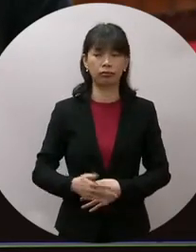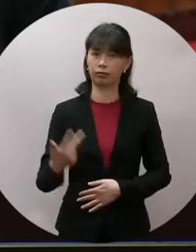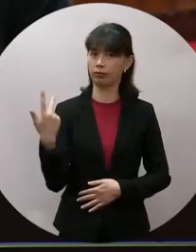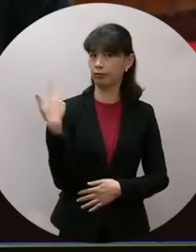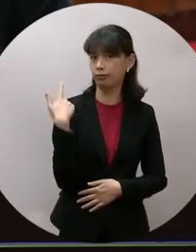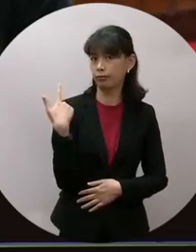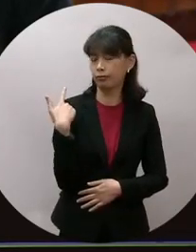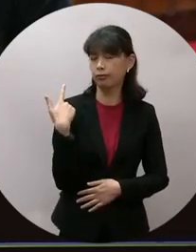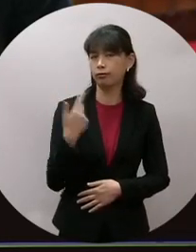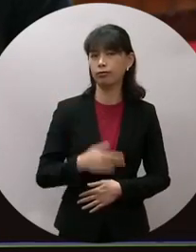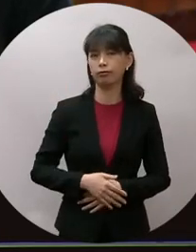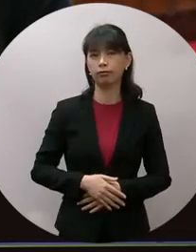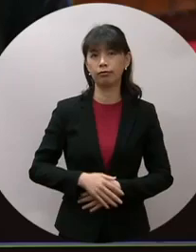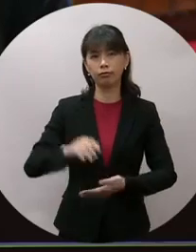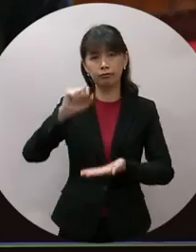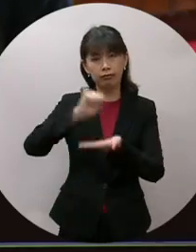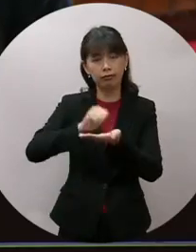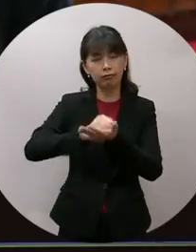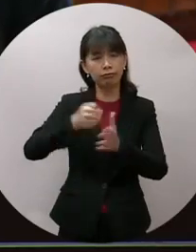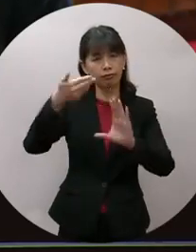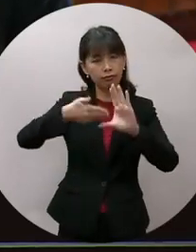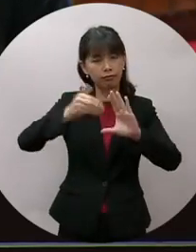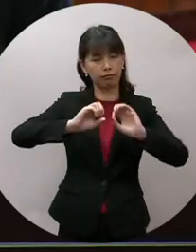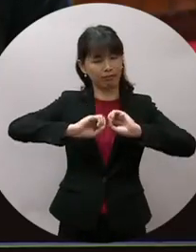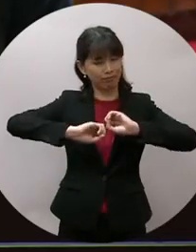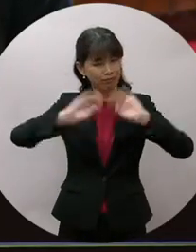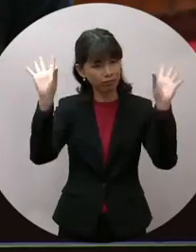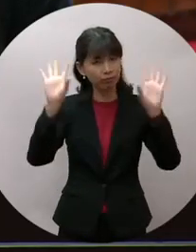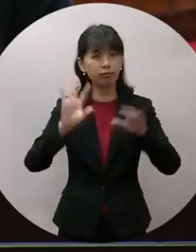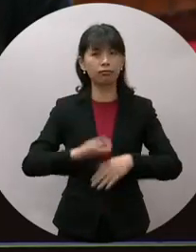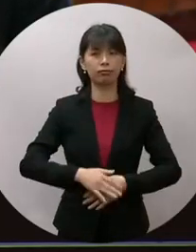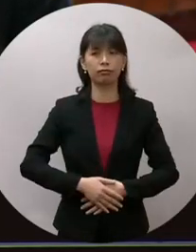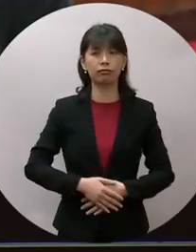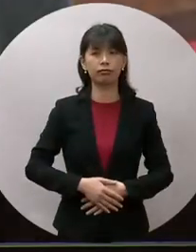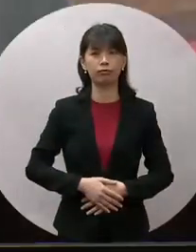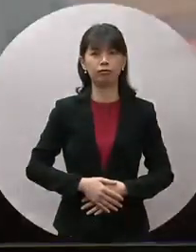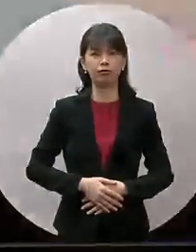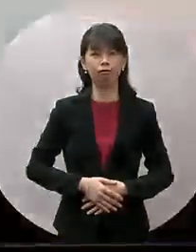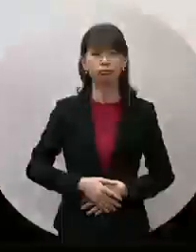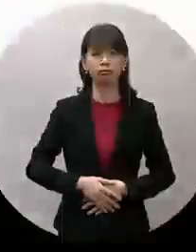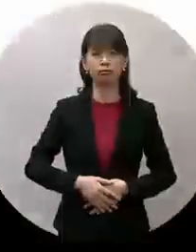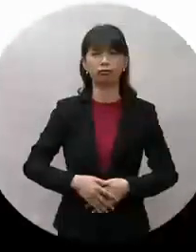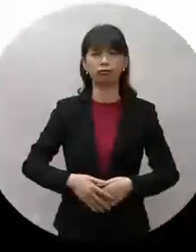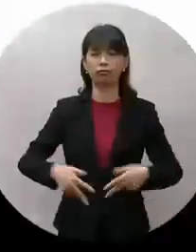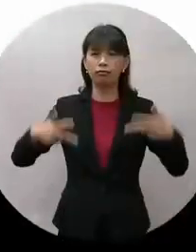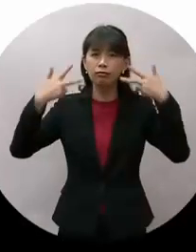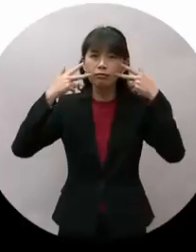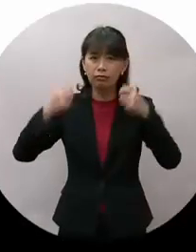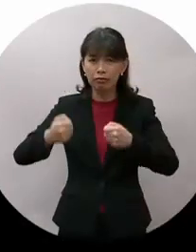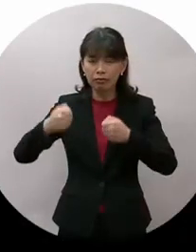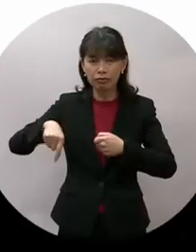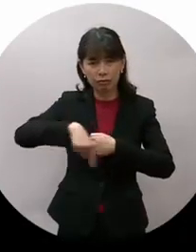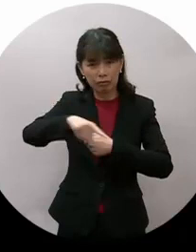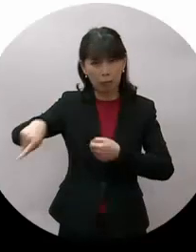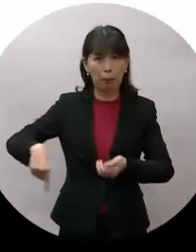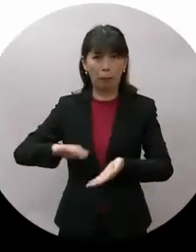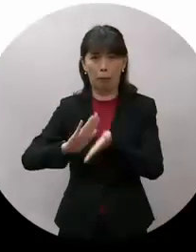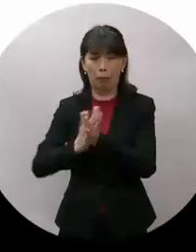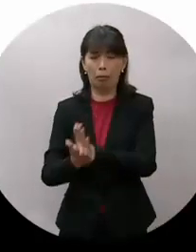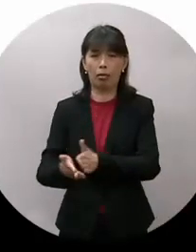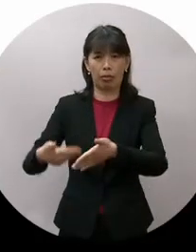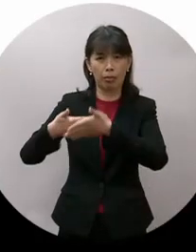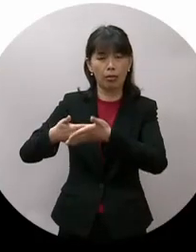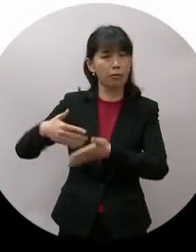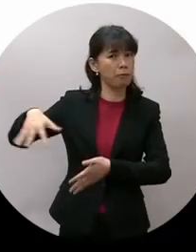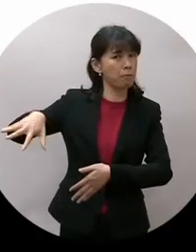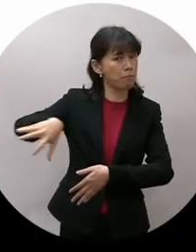拜，我们的媒体揭露一篇好大的版面，原乡恐遭赤化。结果呢，